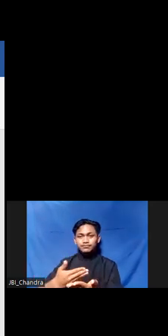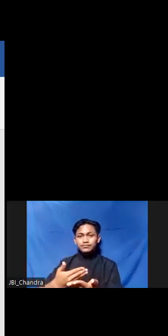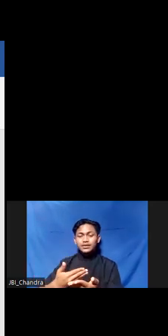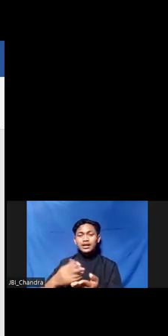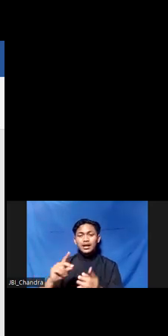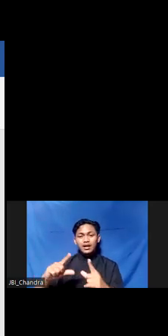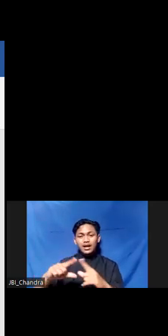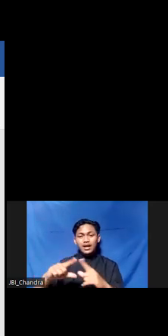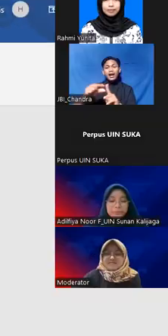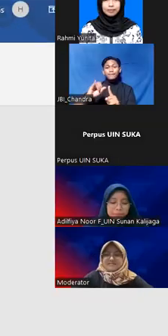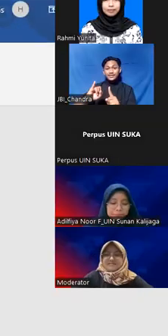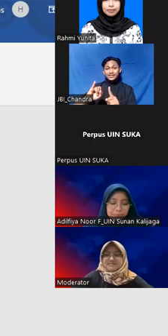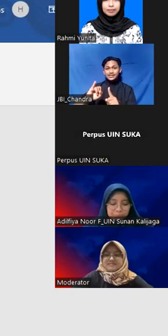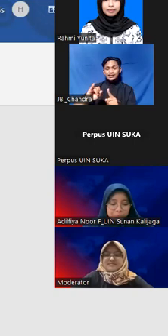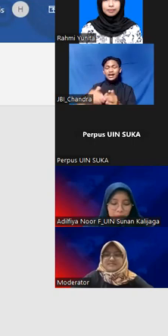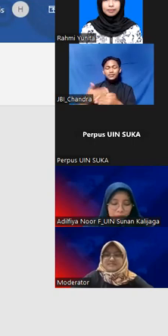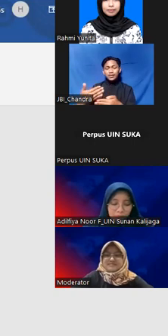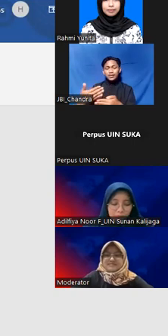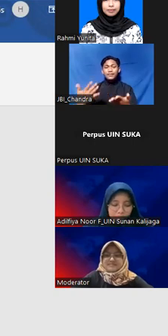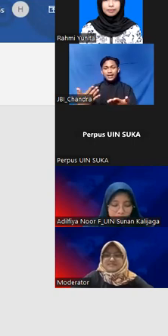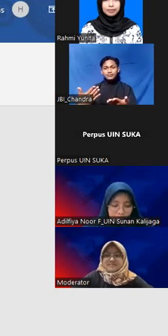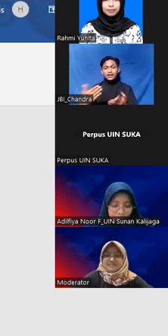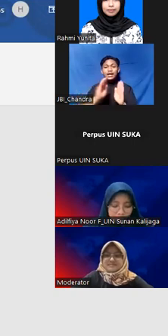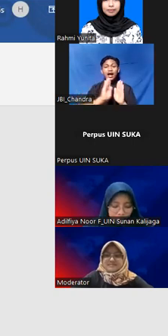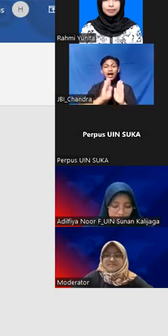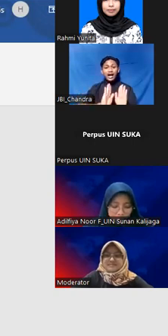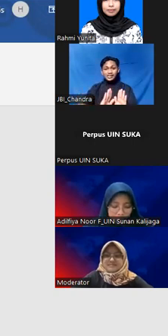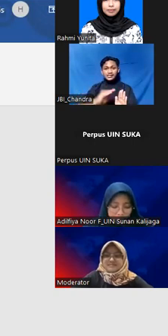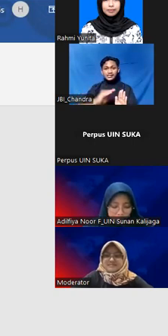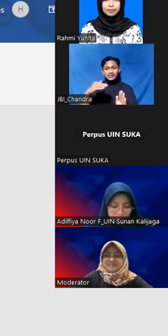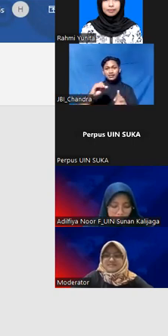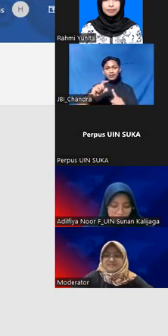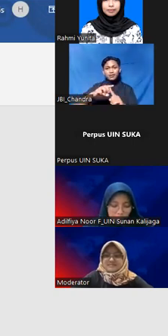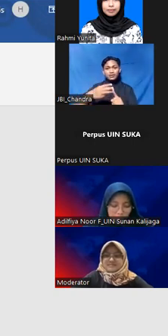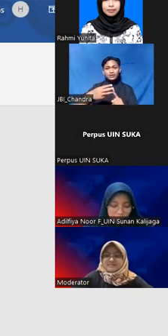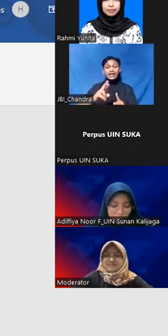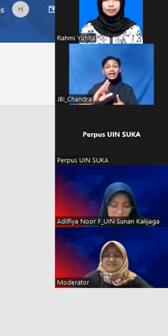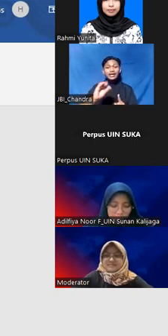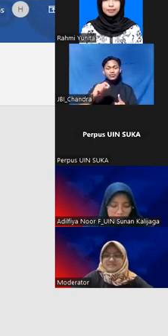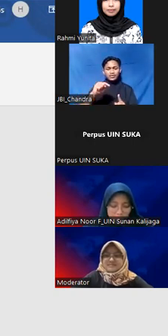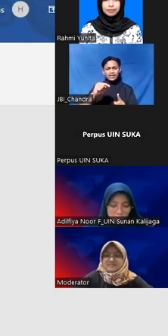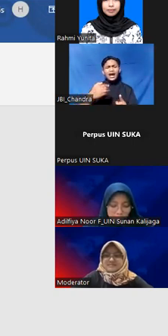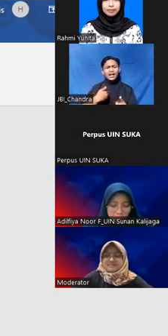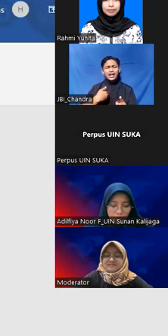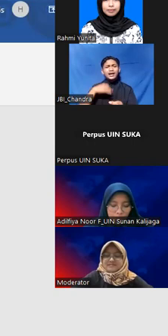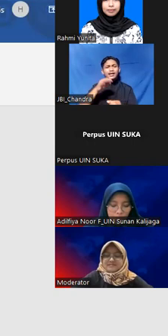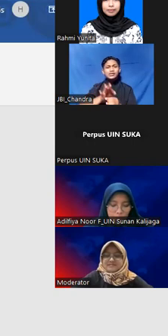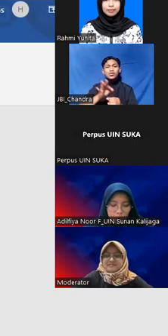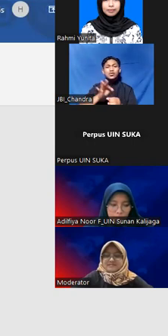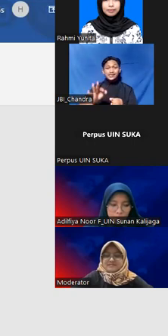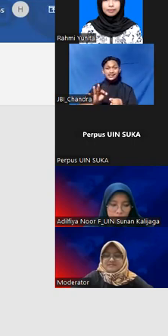zotero ini apakah Mas Habib punya clue sehingga masalah saya terpecahkan sebenarnya Ini pertanyaan juga dari